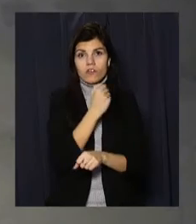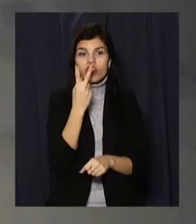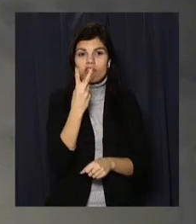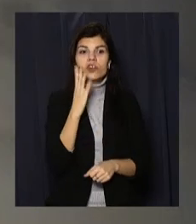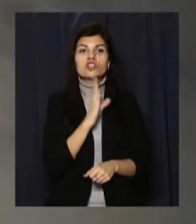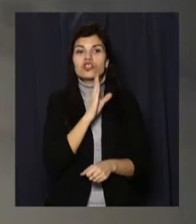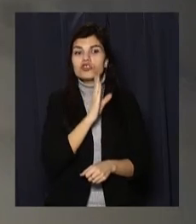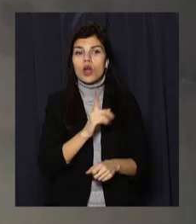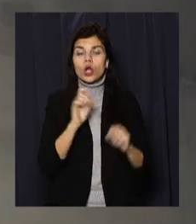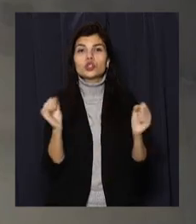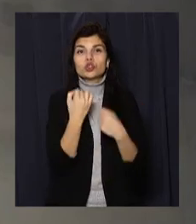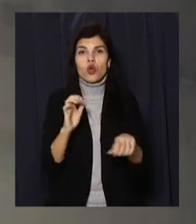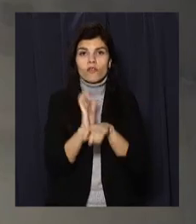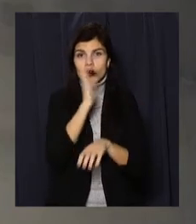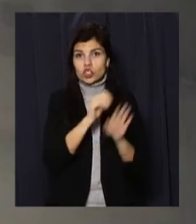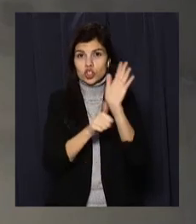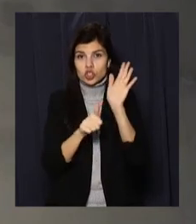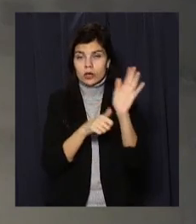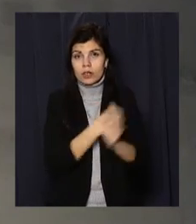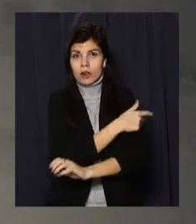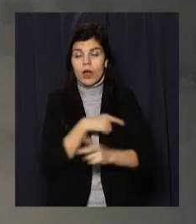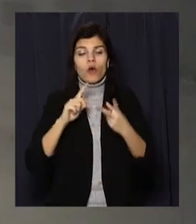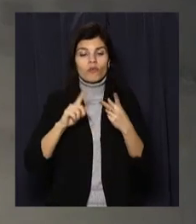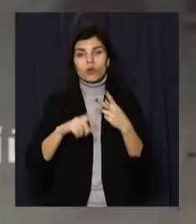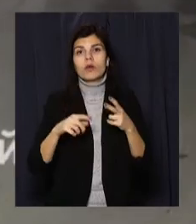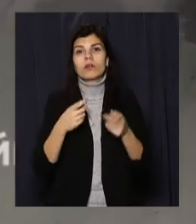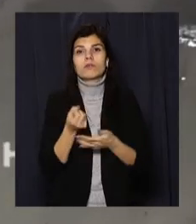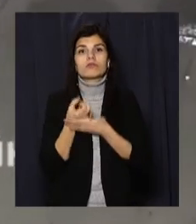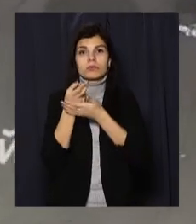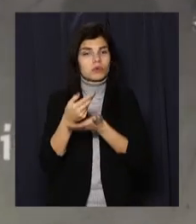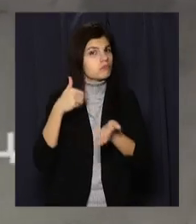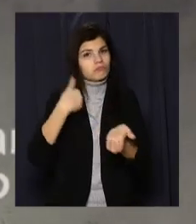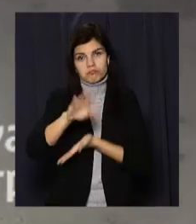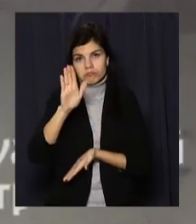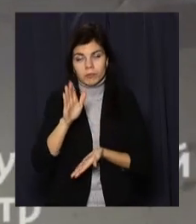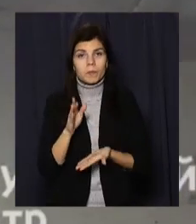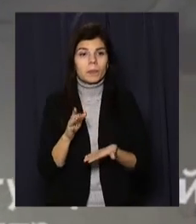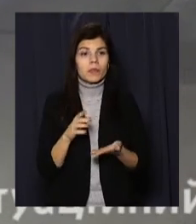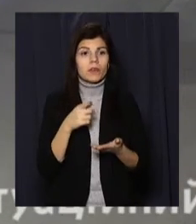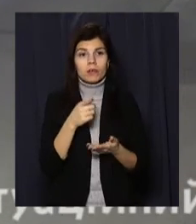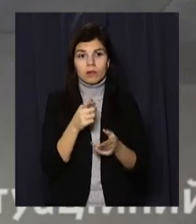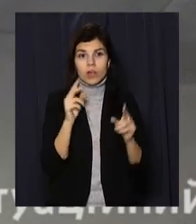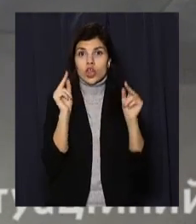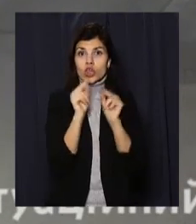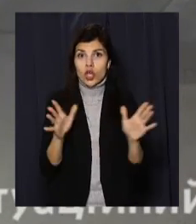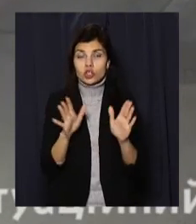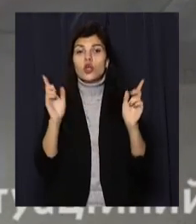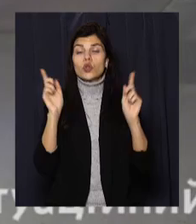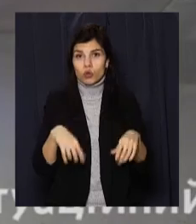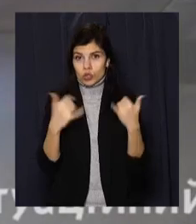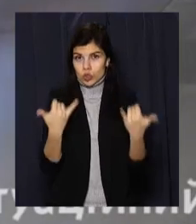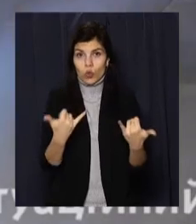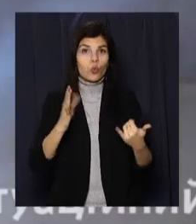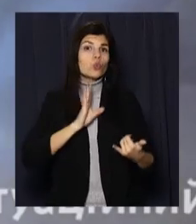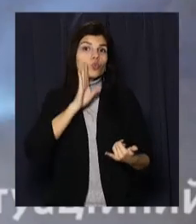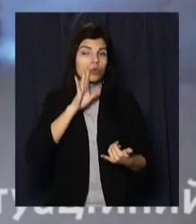Одну швидка доправила до 6-ї лікарні Дніпра, інша від госпіталізації відмовилась. Нещасливим виявився і сьогоднішній